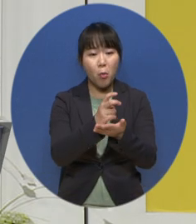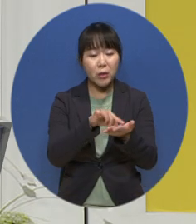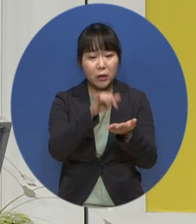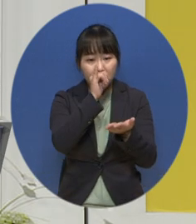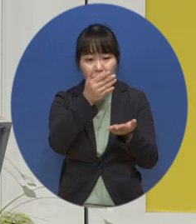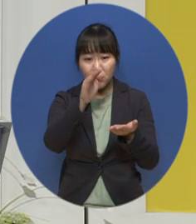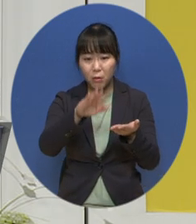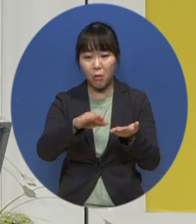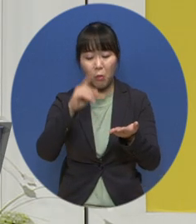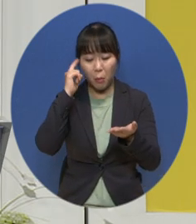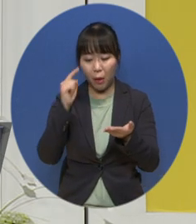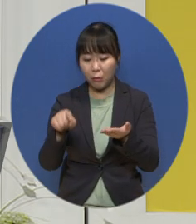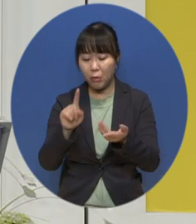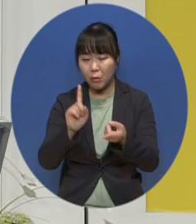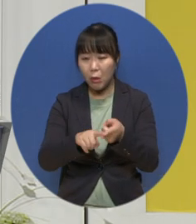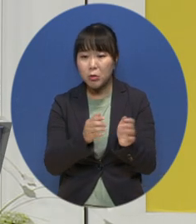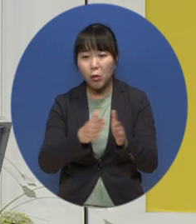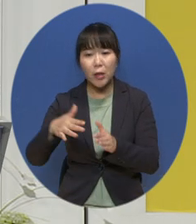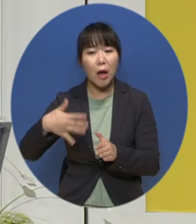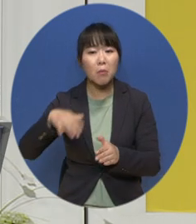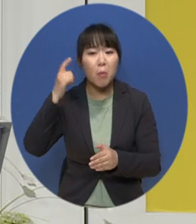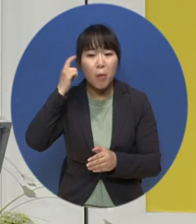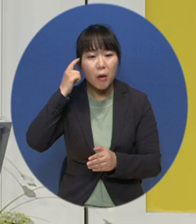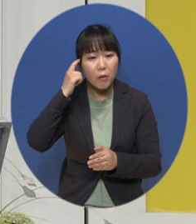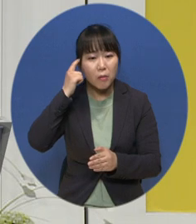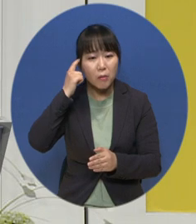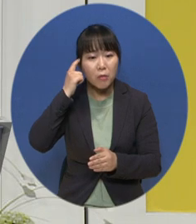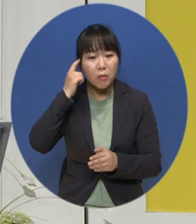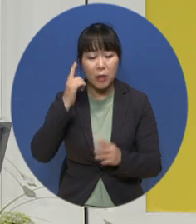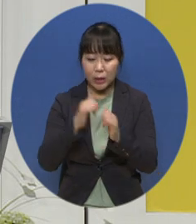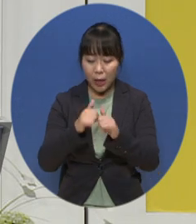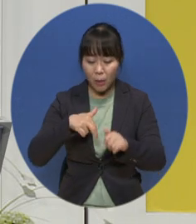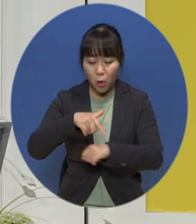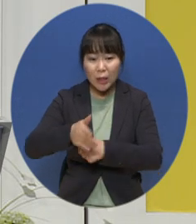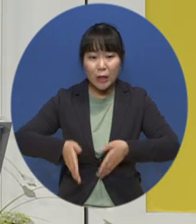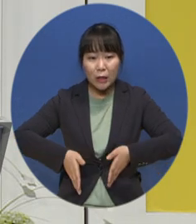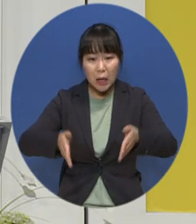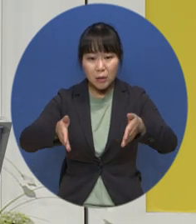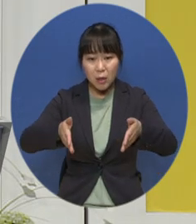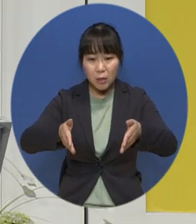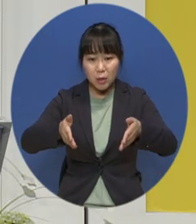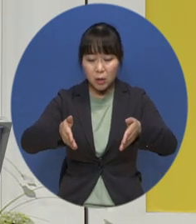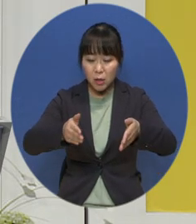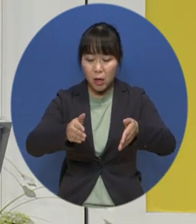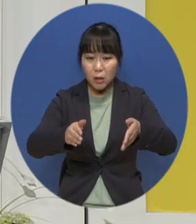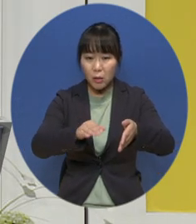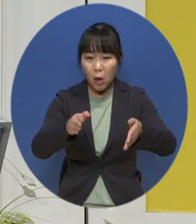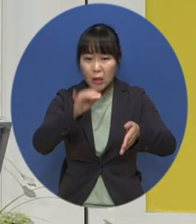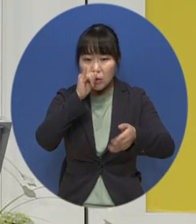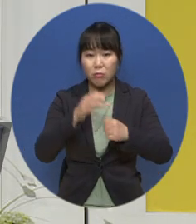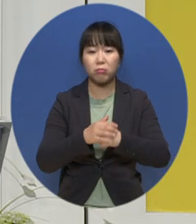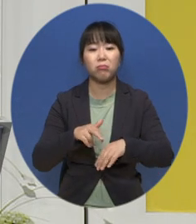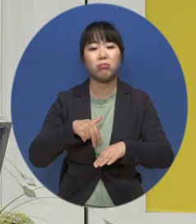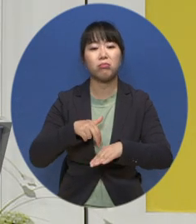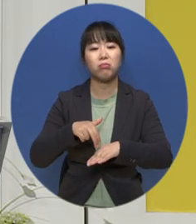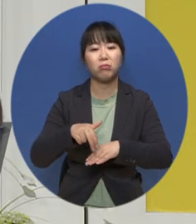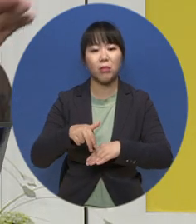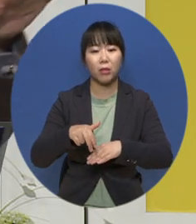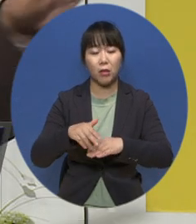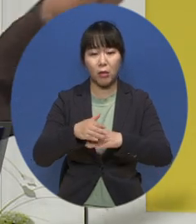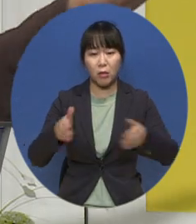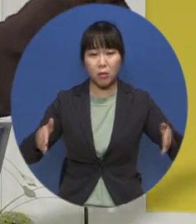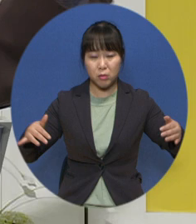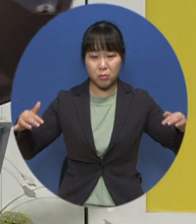왜 그 정인 하지 않을까 인도를 가는데 특이 있습니다 그런데 지나가다 말고도 이 건널목